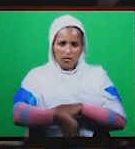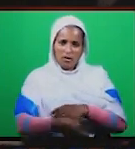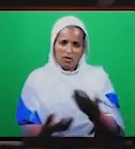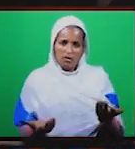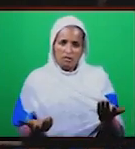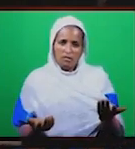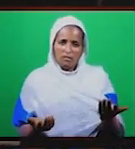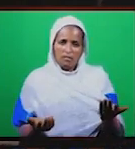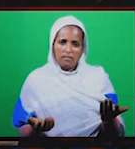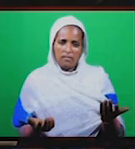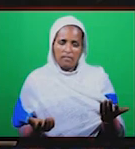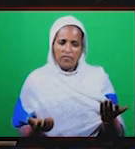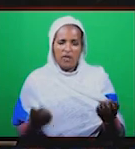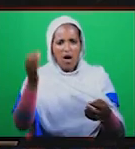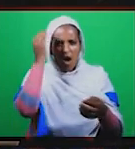ወንድሞቻቸውን ሲገሉ ስናይ